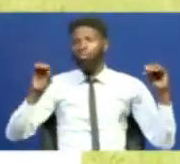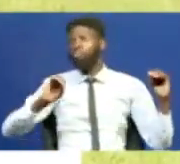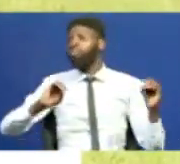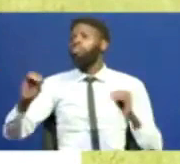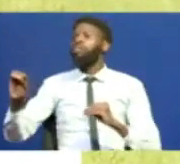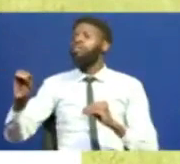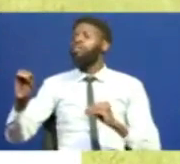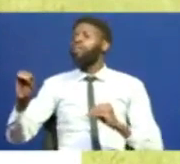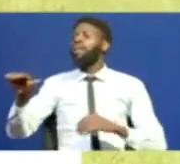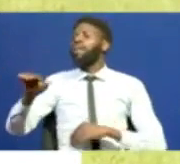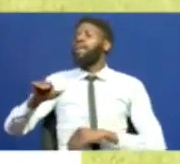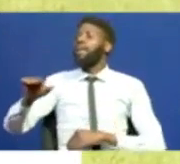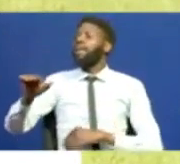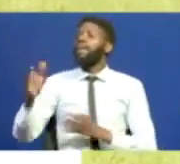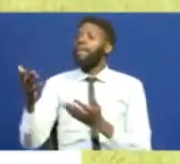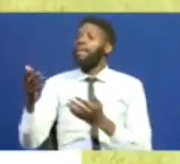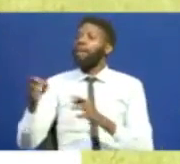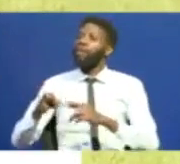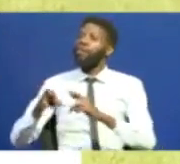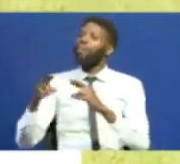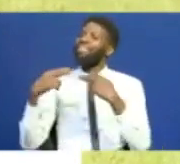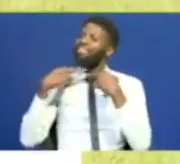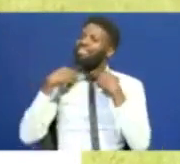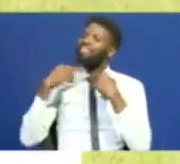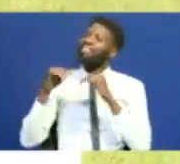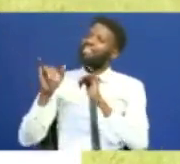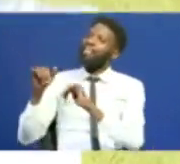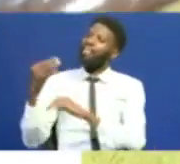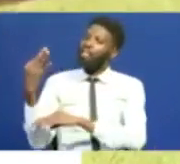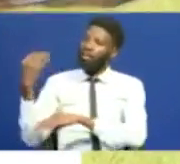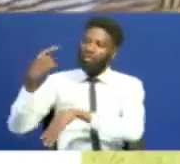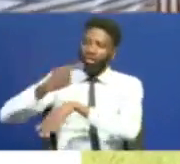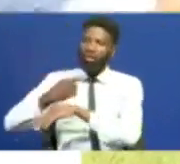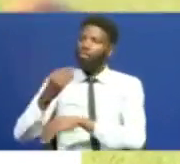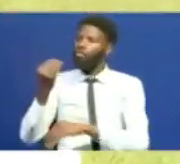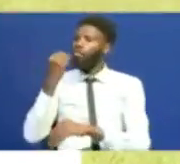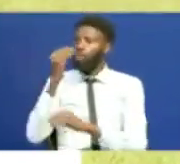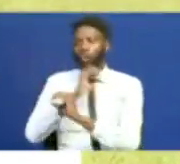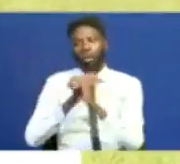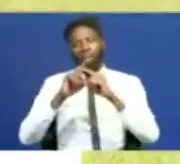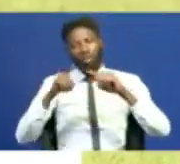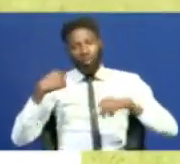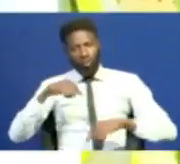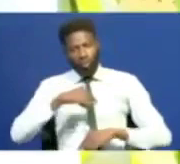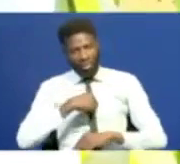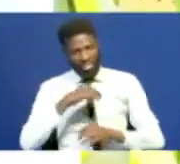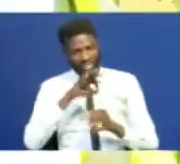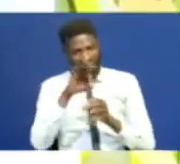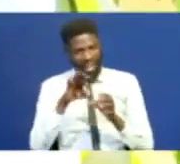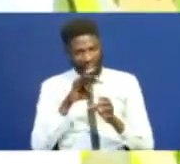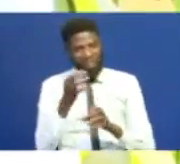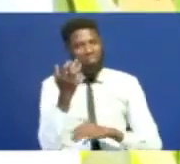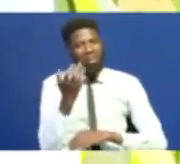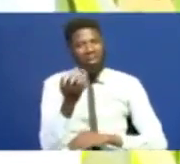imekatika, wamekaa huko siku tatu, hata chakula hawana. Na sisi pale Kadwana tunakula mandazi na chai.